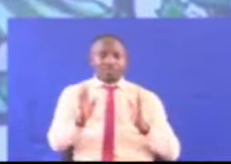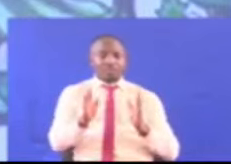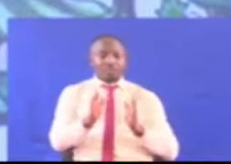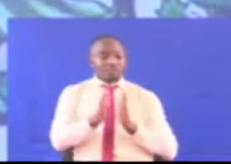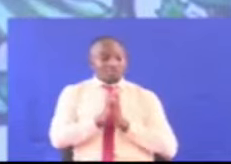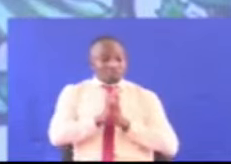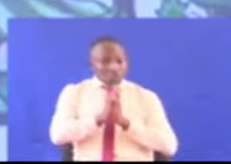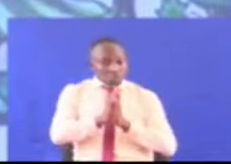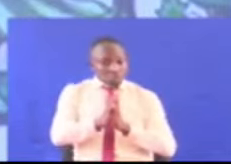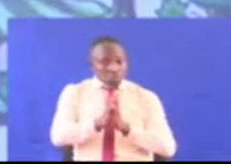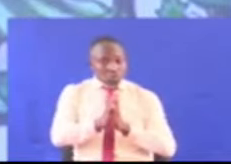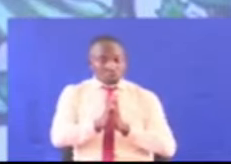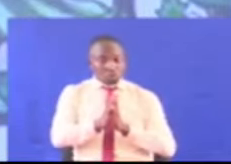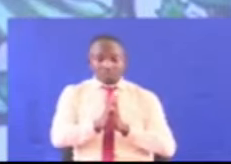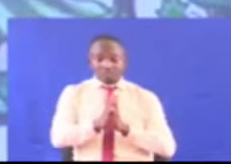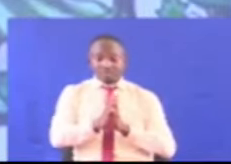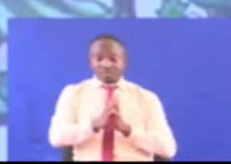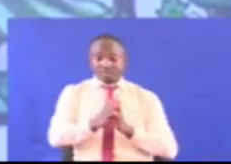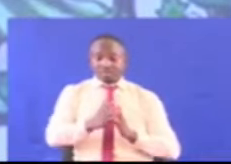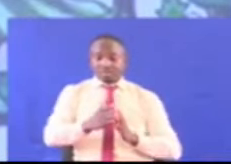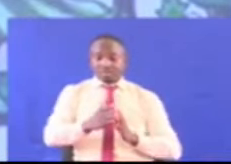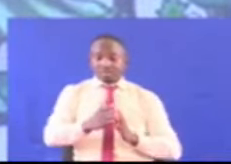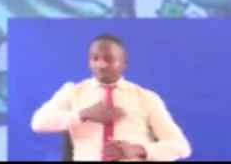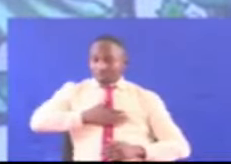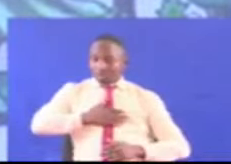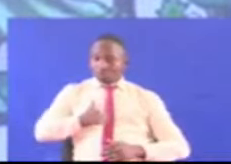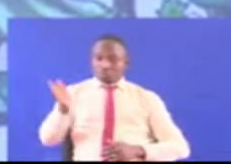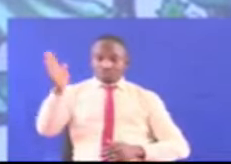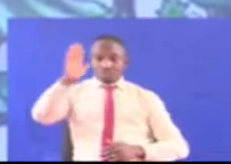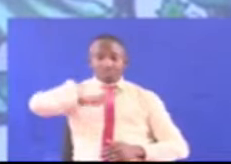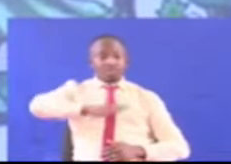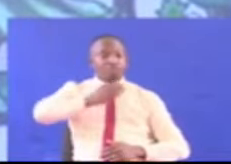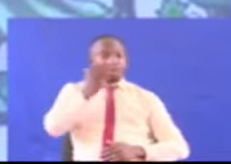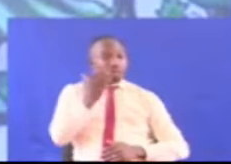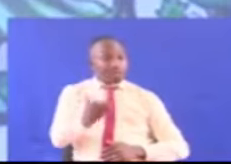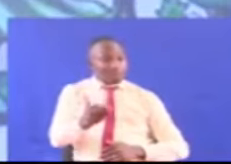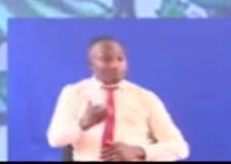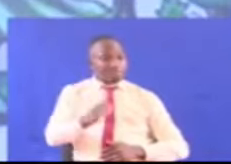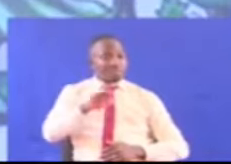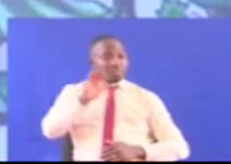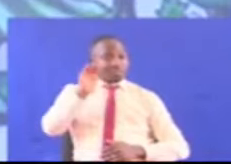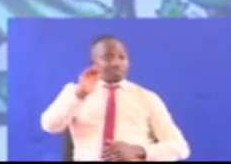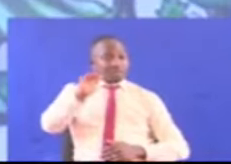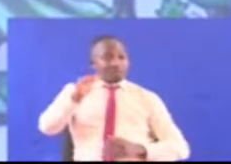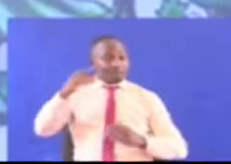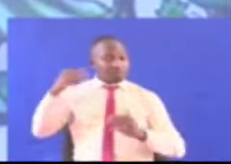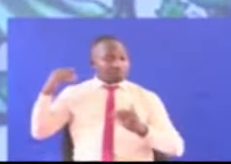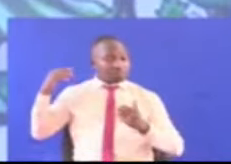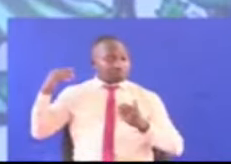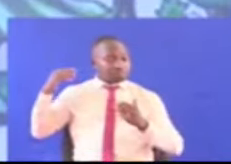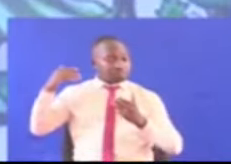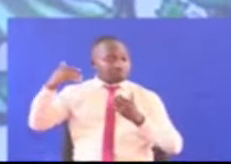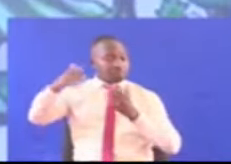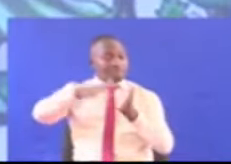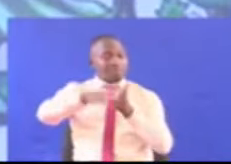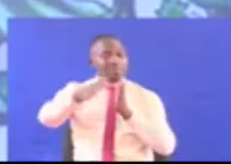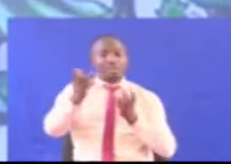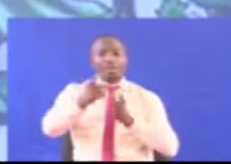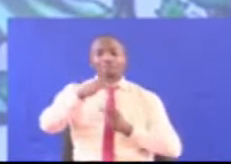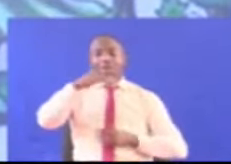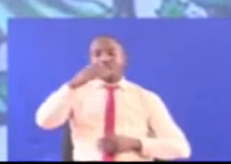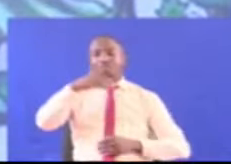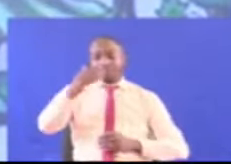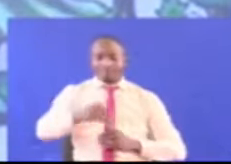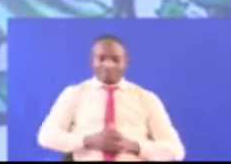shukrani kwa siku ya leo, safari hii ambayo nimewapa kwa sura ya hadithi. Nimalizie kwa